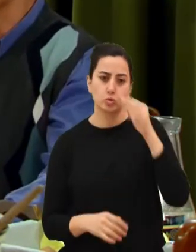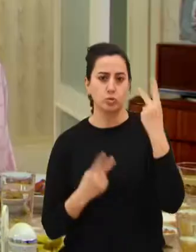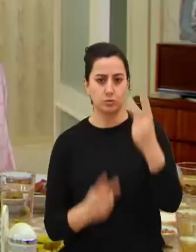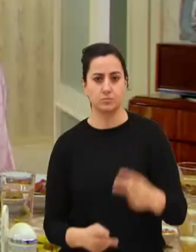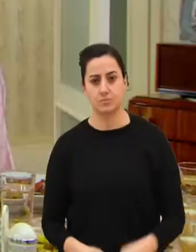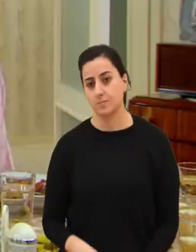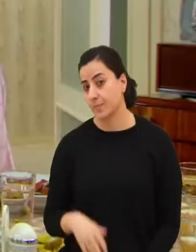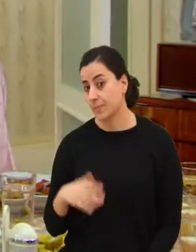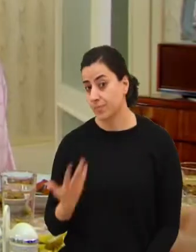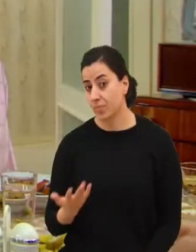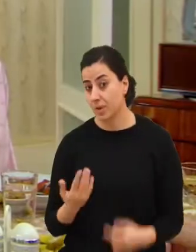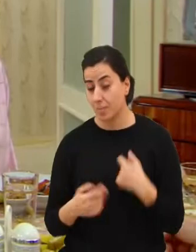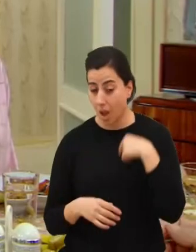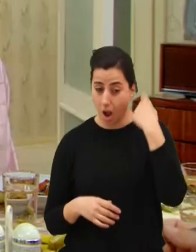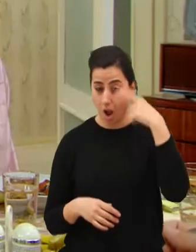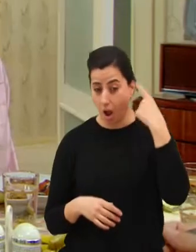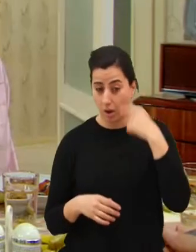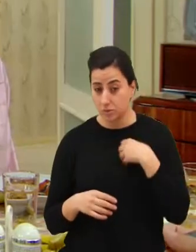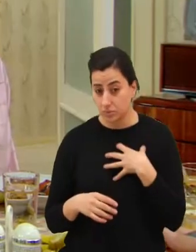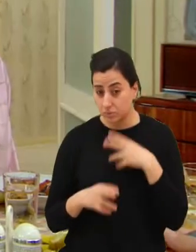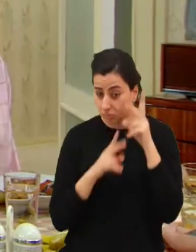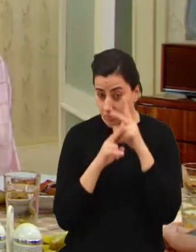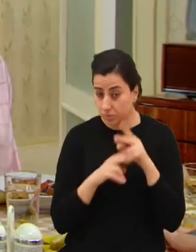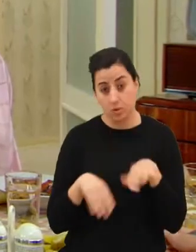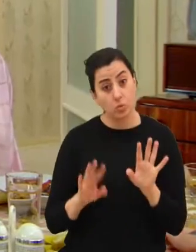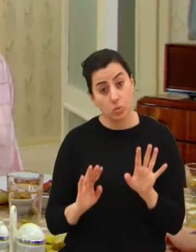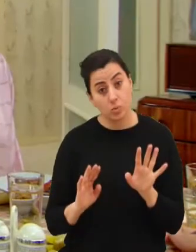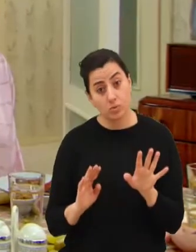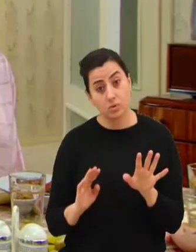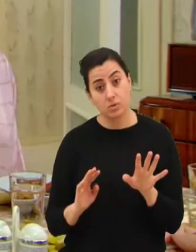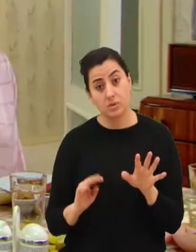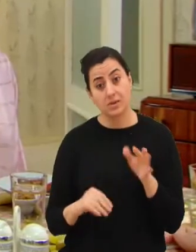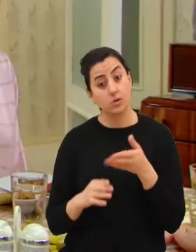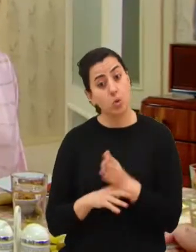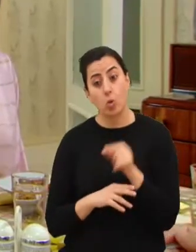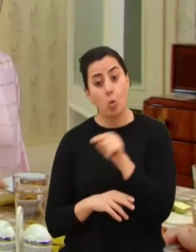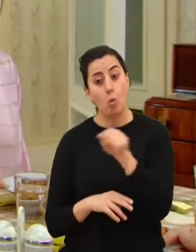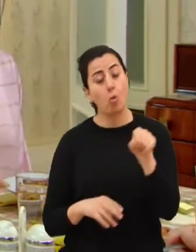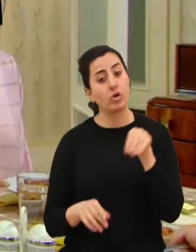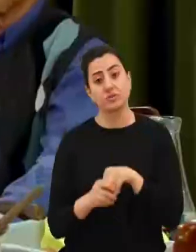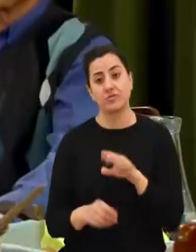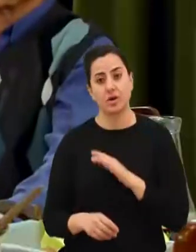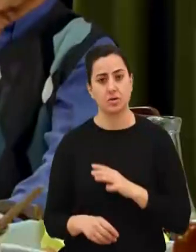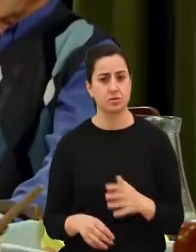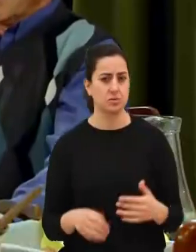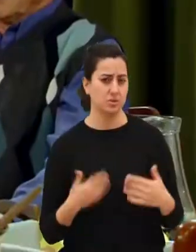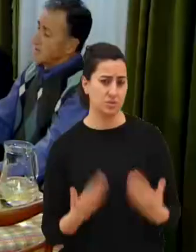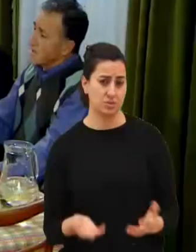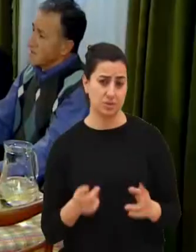demektir. Acaba hayal dünyamız mı oyun oynuyor yoksa... bazı gerçekler mi var? Necla